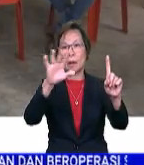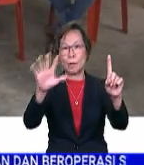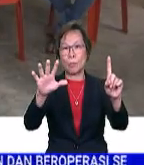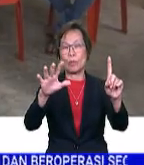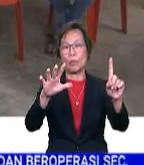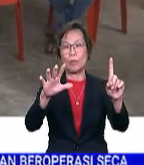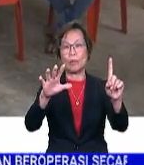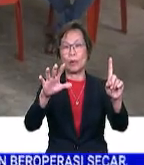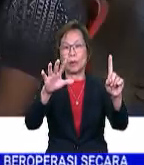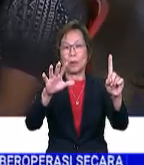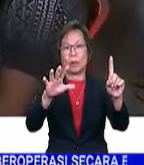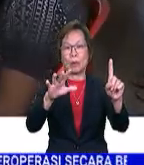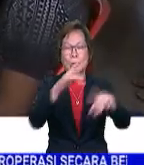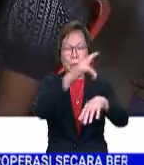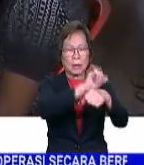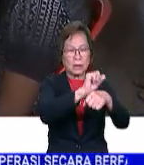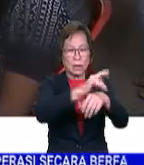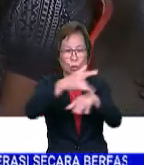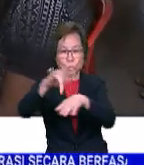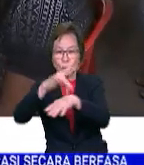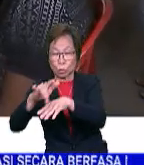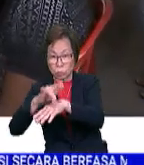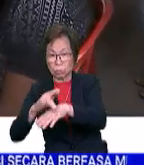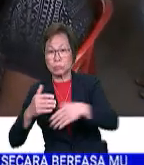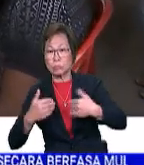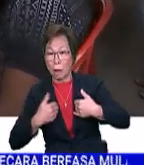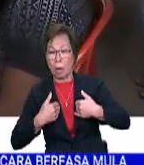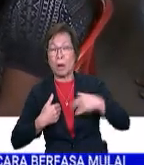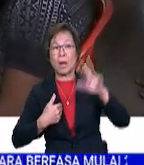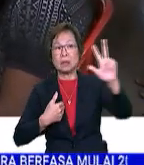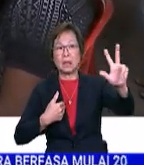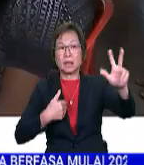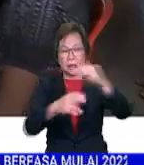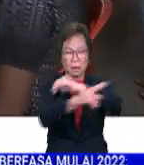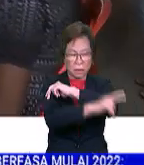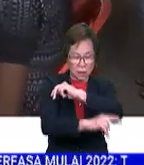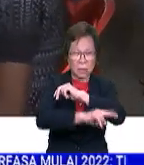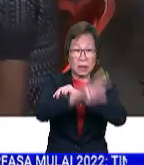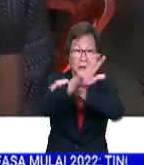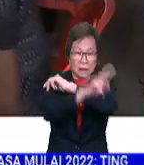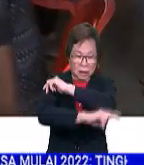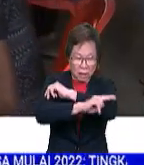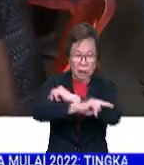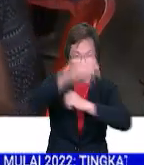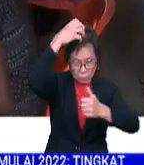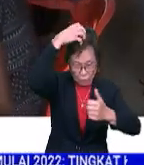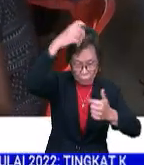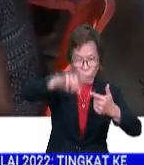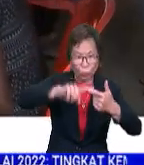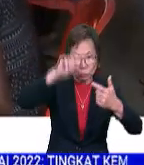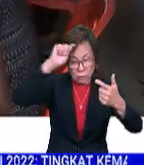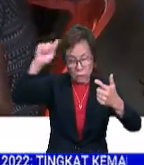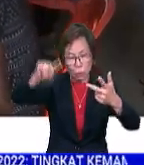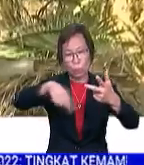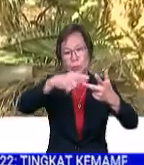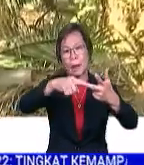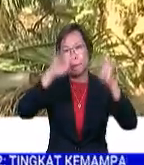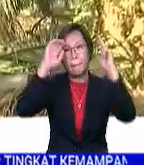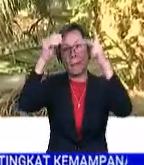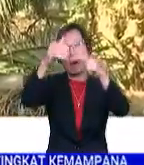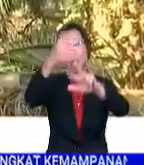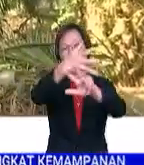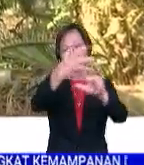1,485 daripada jumlah kekosongan itu adalah di tiga buah negeri iaitu Selangor, Terengganu dan